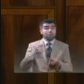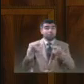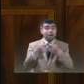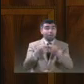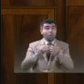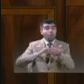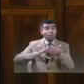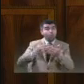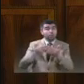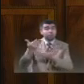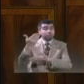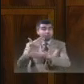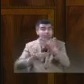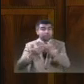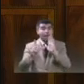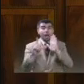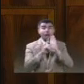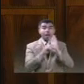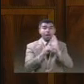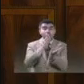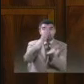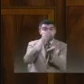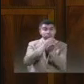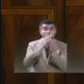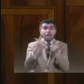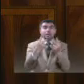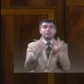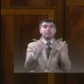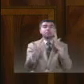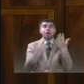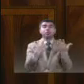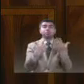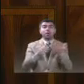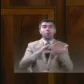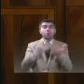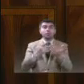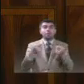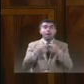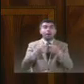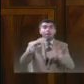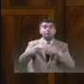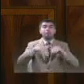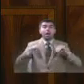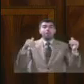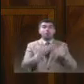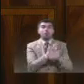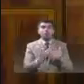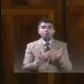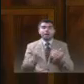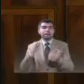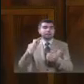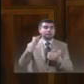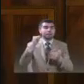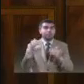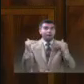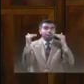تنزيلها للمبدأ الذي نص عليه الدستور في فصله 77 والقاضي بأن يسهر البرلمان والحكومة على الحفاظ على